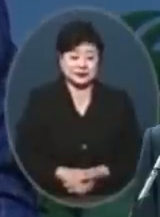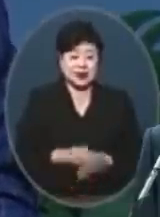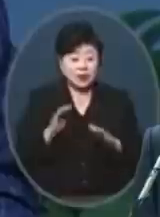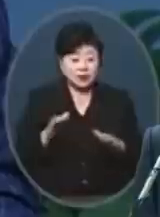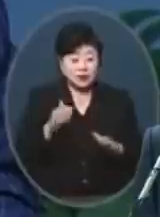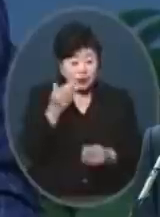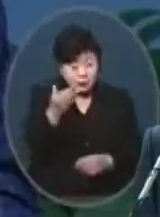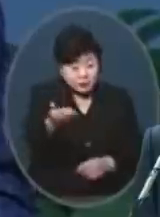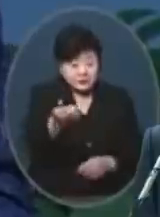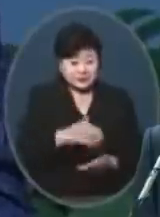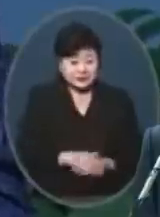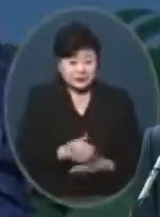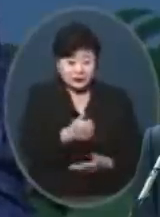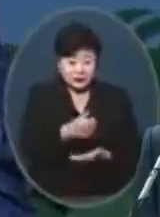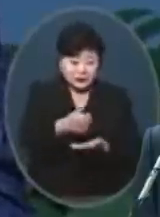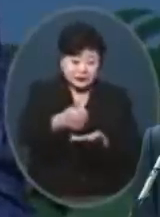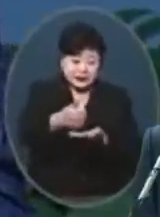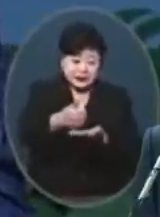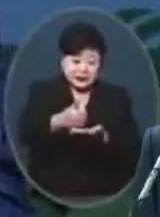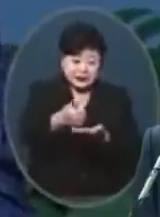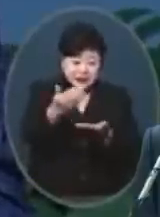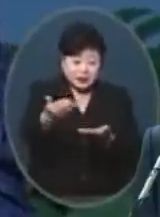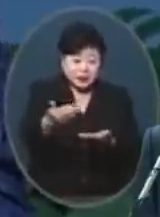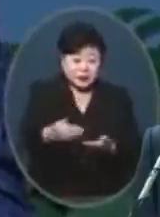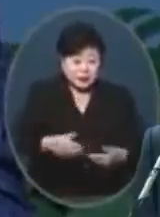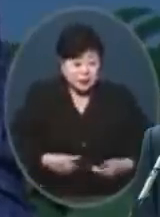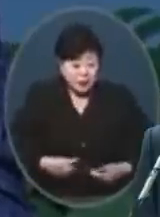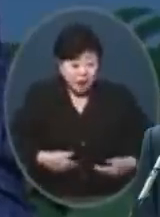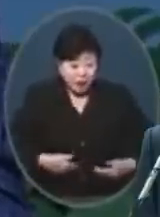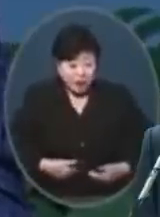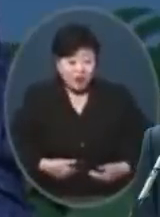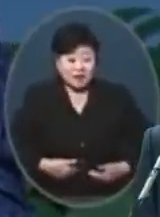오늘 여러분 주님이 여러분에게 필요한